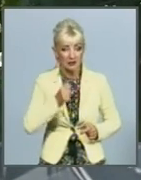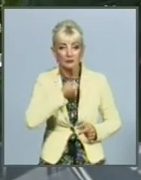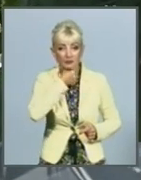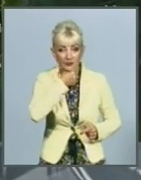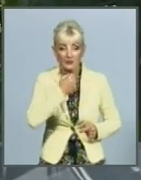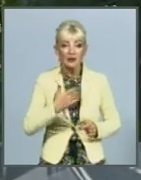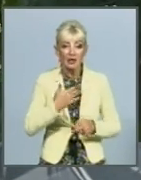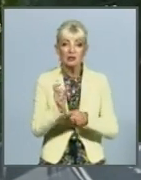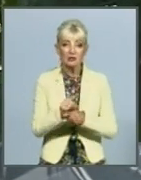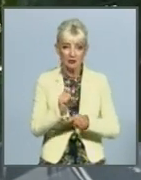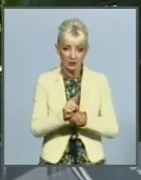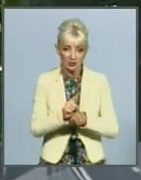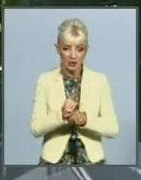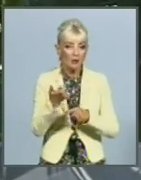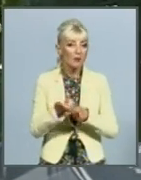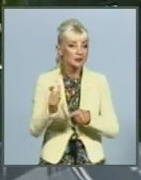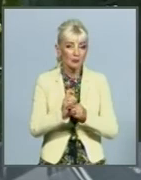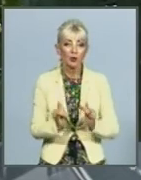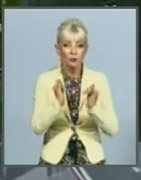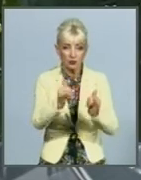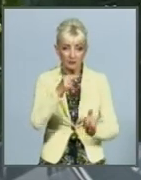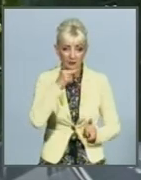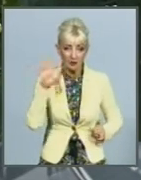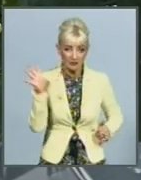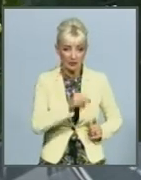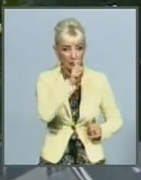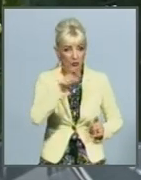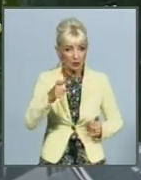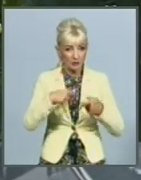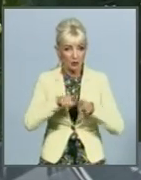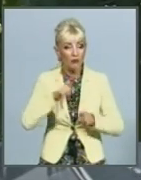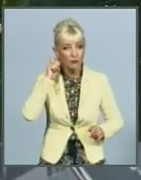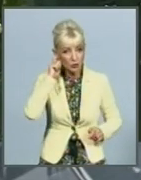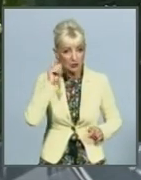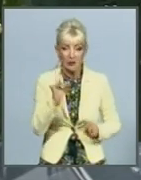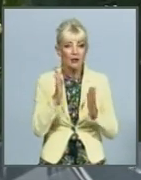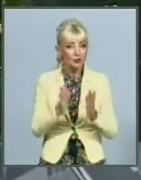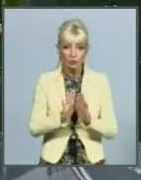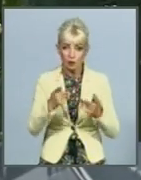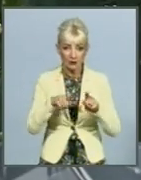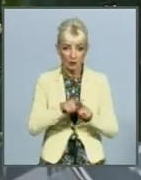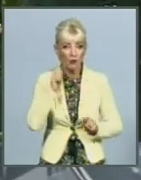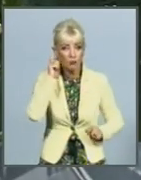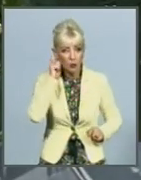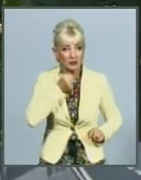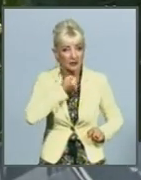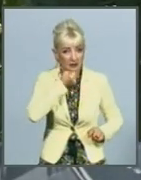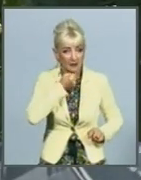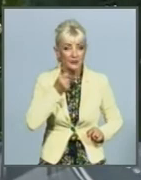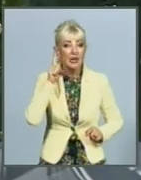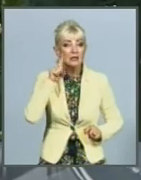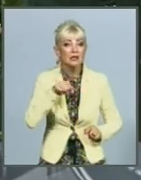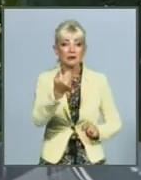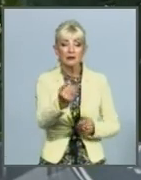наша задача максимально уделить внимание всем людям такого возраста, и не только такого возраста, узнать их